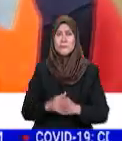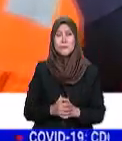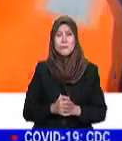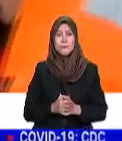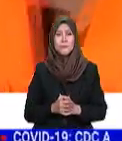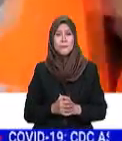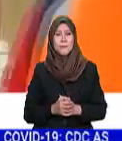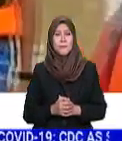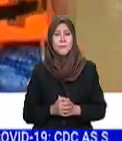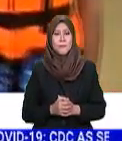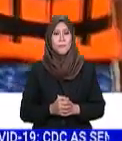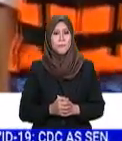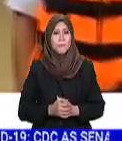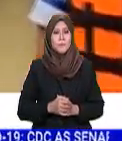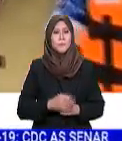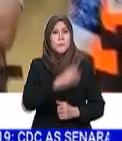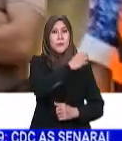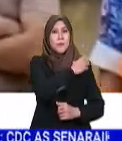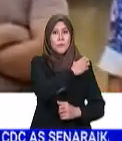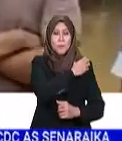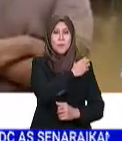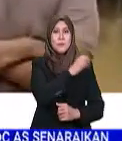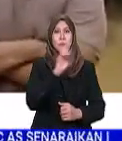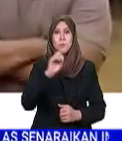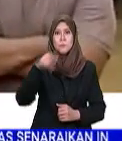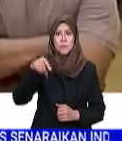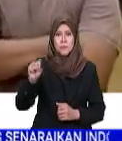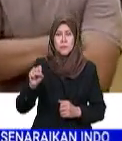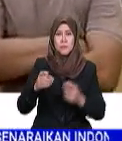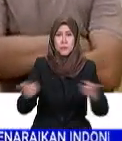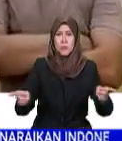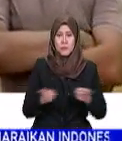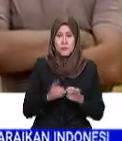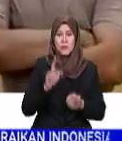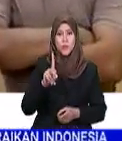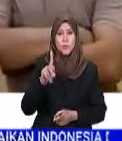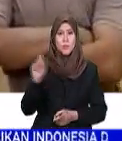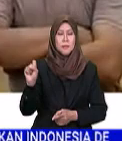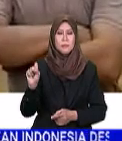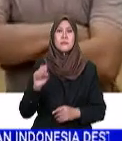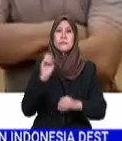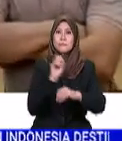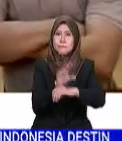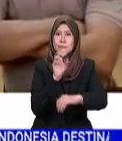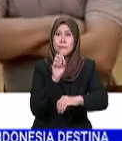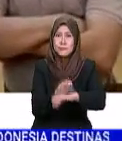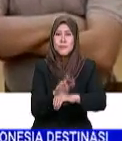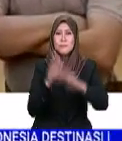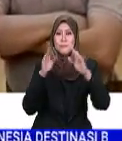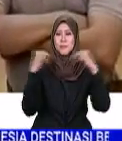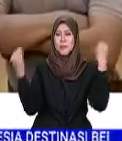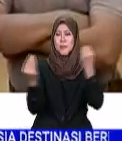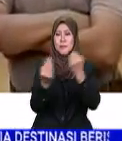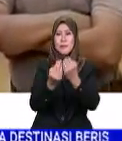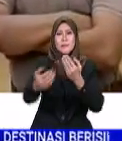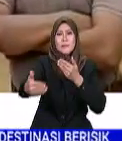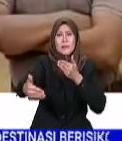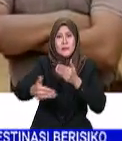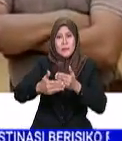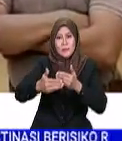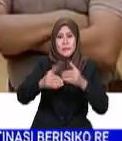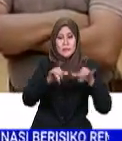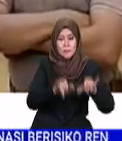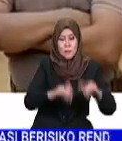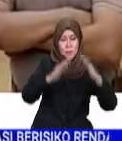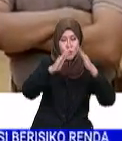Selaku pegawai operasi APM di Arau Kota Star, saya menyarankan agar khususnya masyarakat yang berada berdekatan dengan